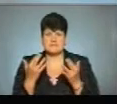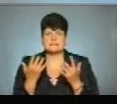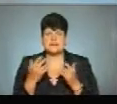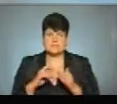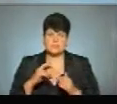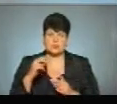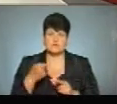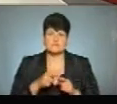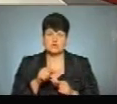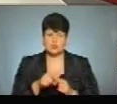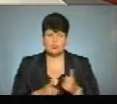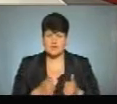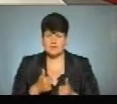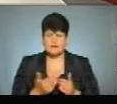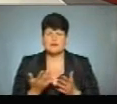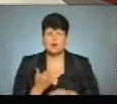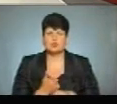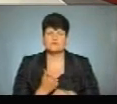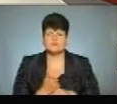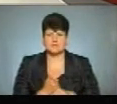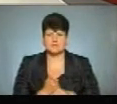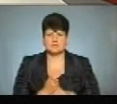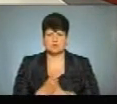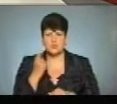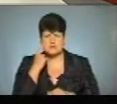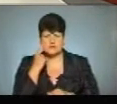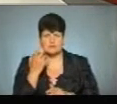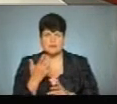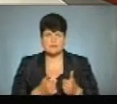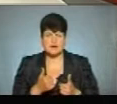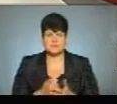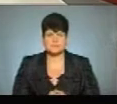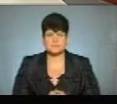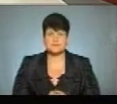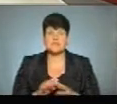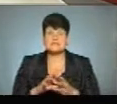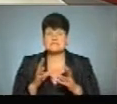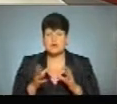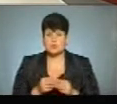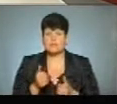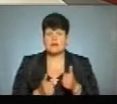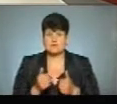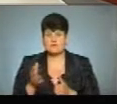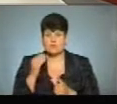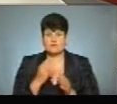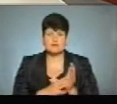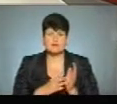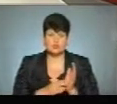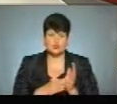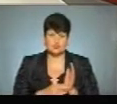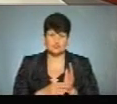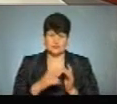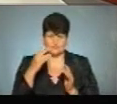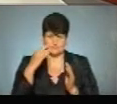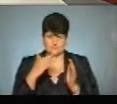сходинок в цьому рейтингу. А які головні критерії, які визначають місце в рейтингу міста? Загалом в цьому рейтингу враховується 90 індикаторів